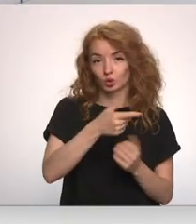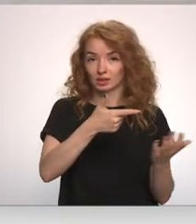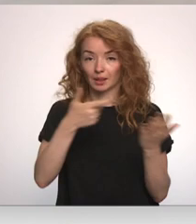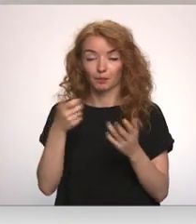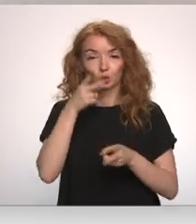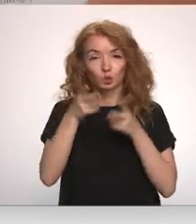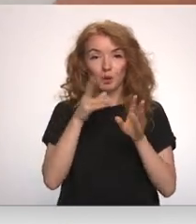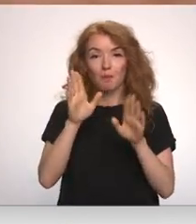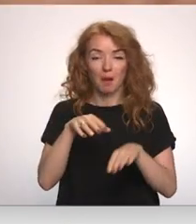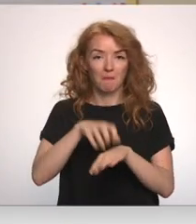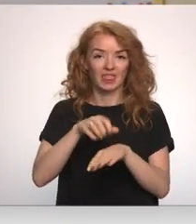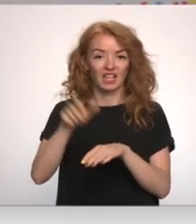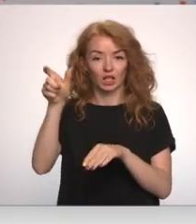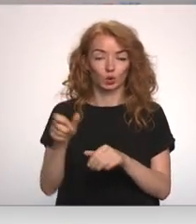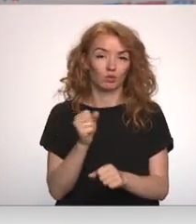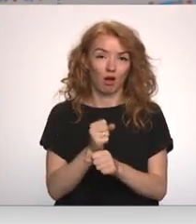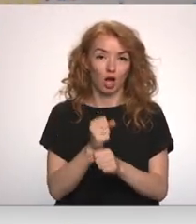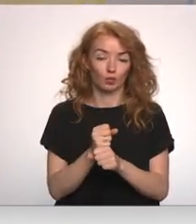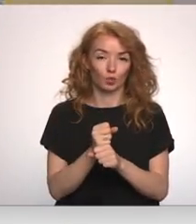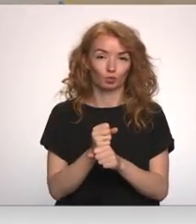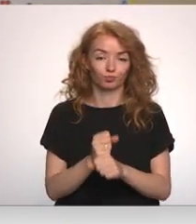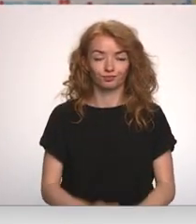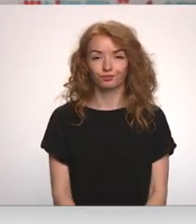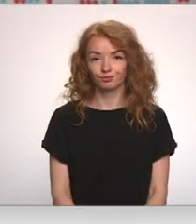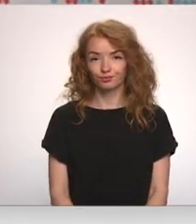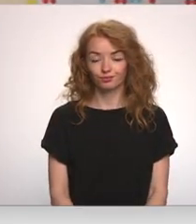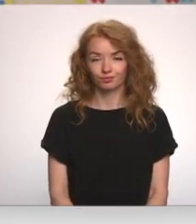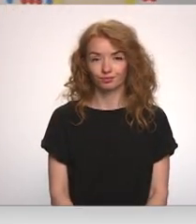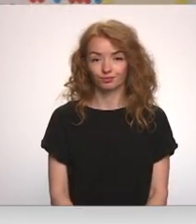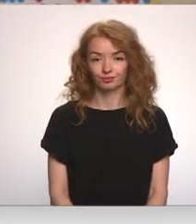1700 sūdzības par mediķu darbu. Zandozo Balode, Artjoms Kočarjans, Latvijas televīzija.